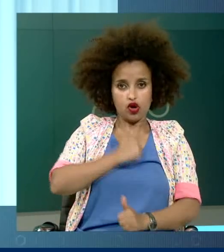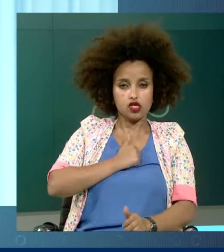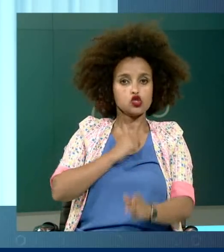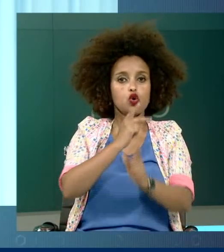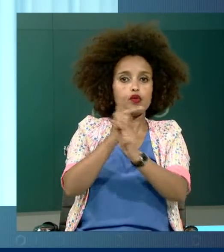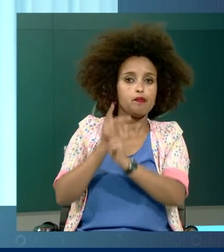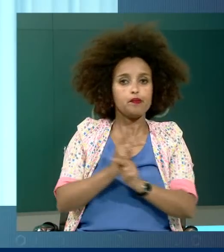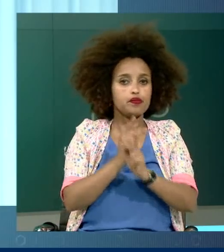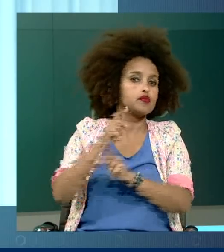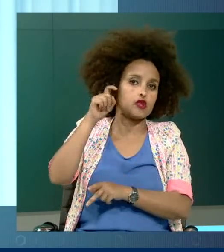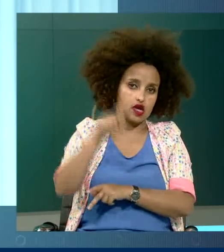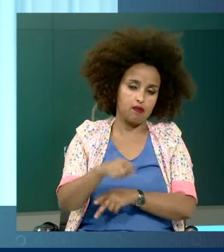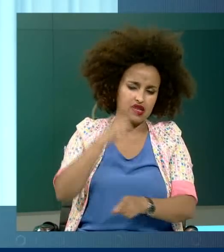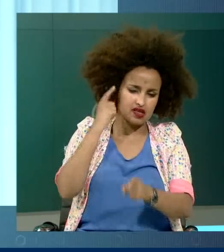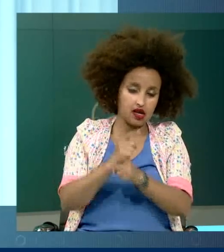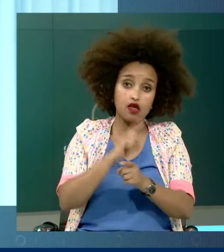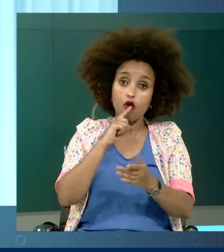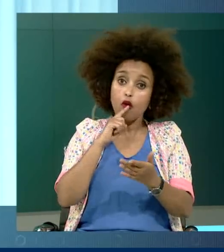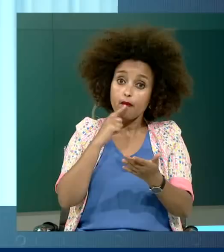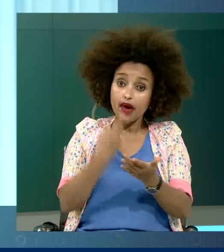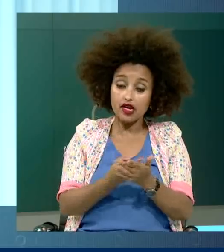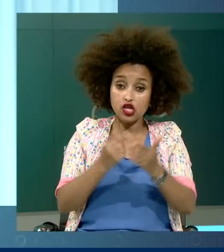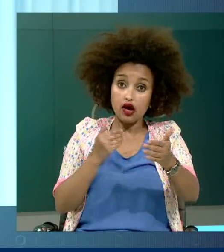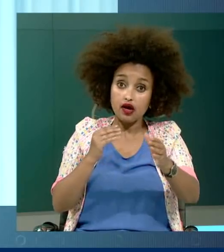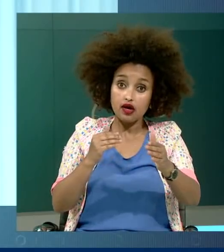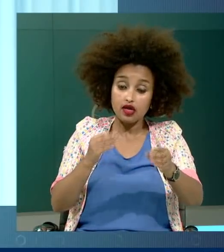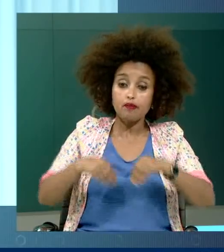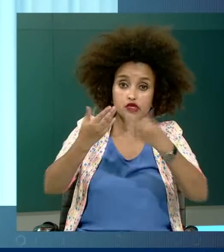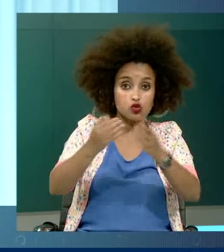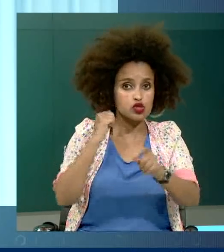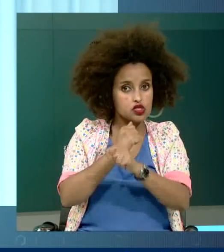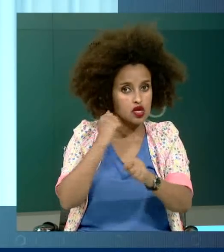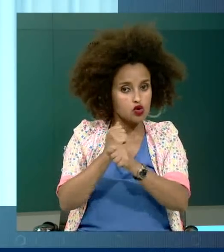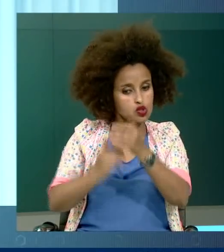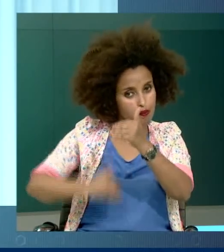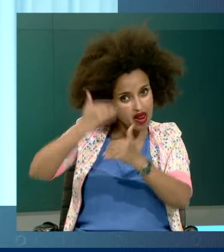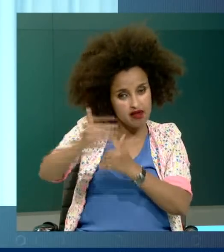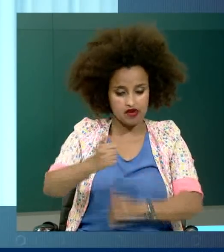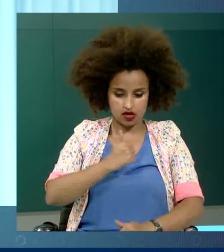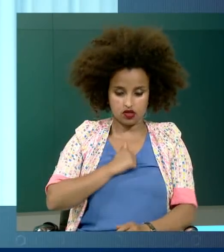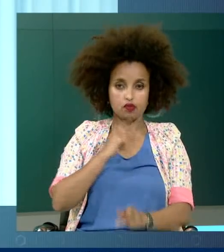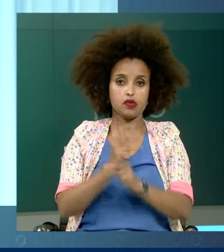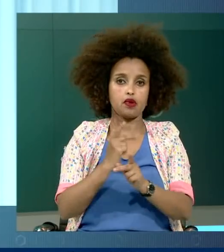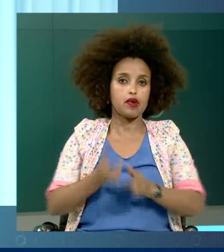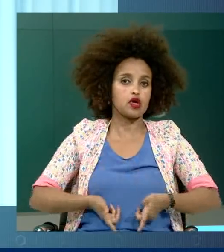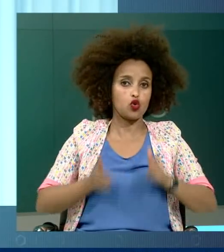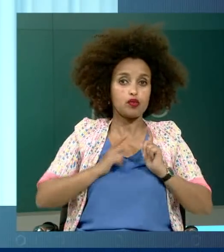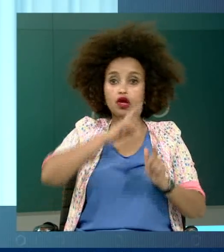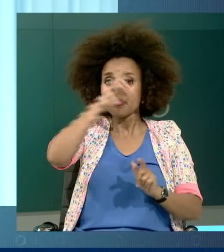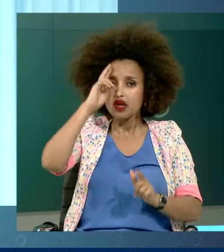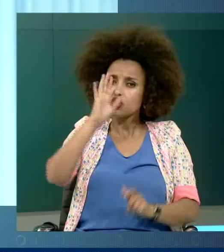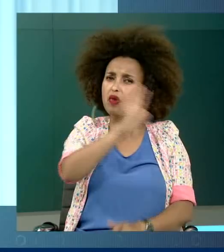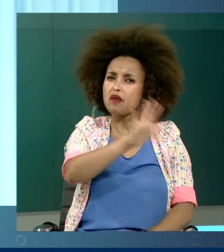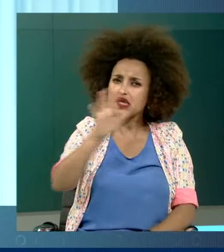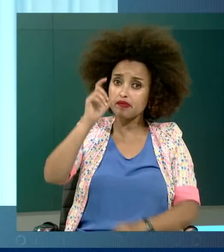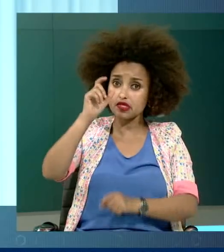ለህብረተሰቡ ተገቢውን ግንዛቤ የሚያስገኝባቸውን ስራዎች ከመስራት ባሻገር ራሳችንን በደንብ መጠበቅ ይኖርብናል። ምክንያቱም 55 ጋዜጠኛ በመላው